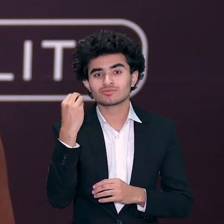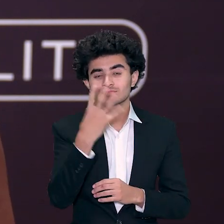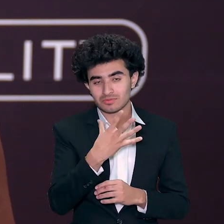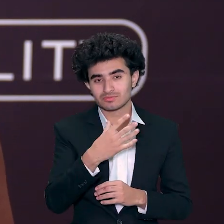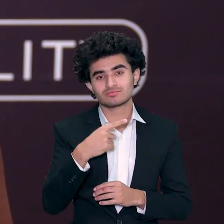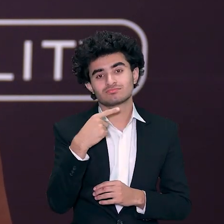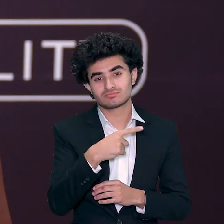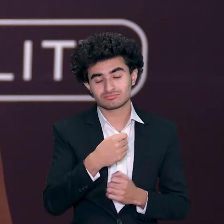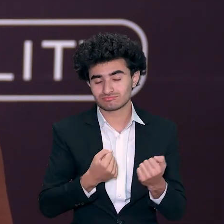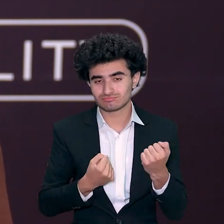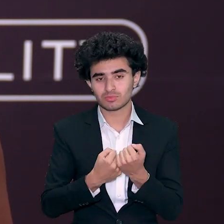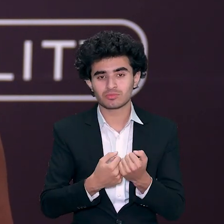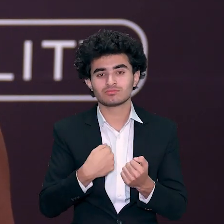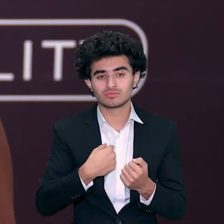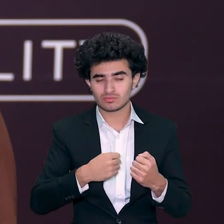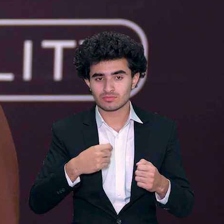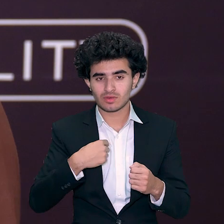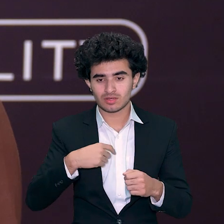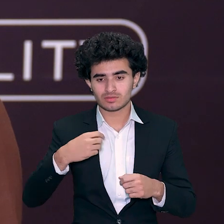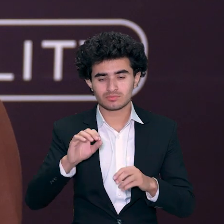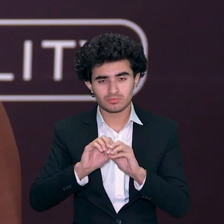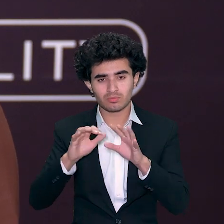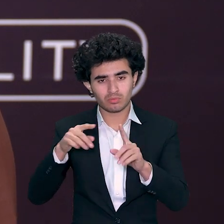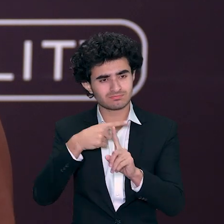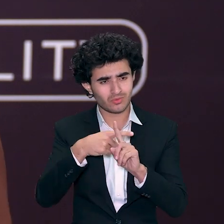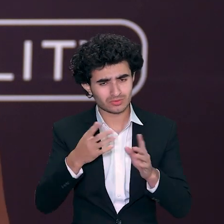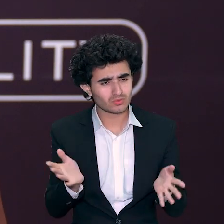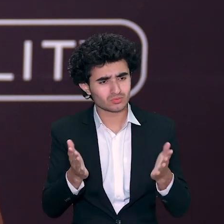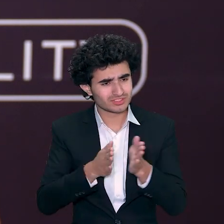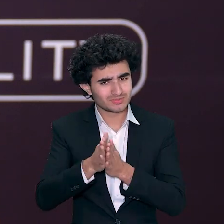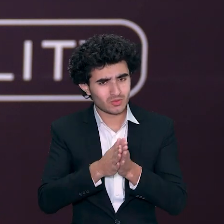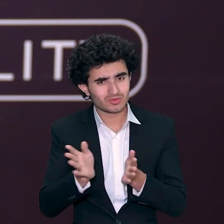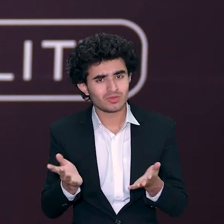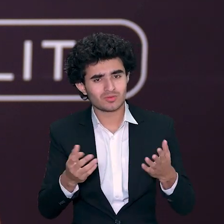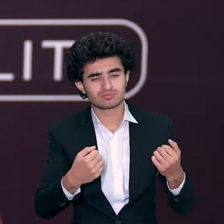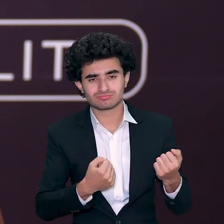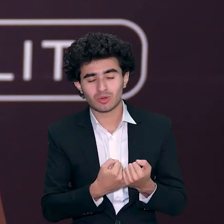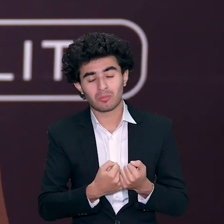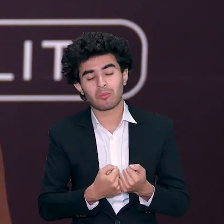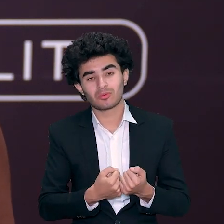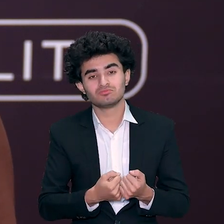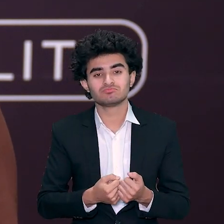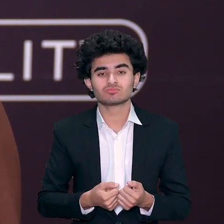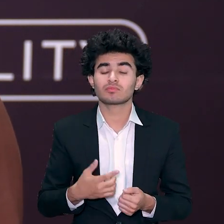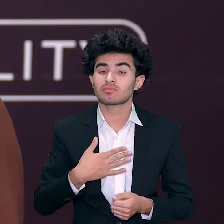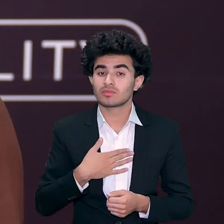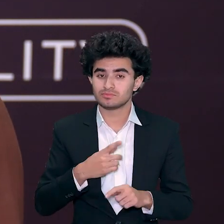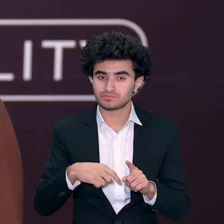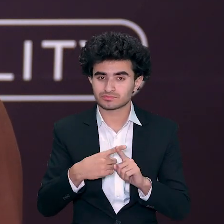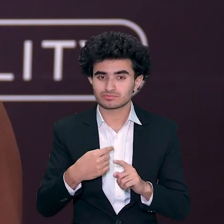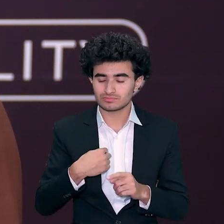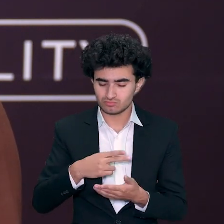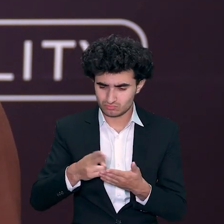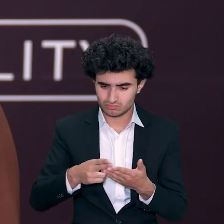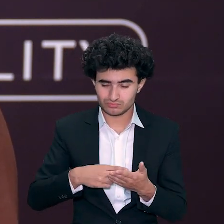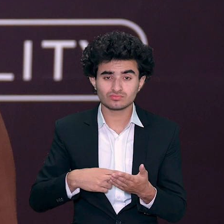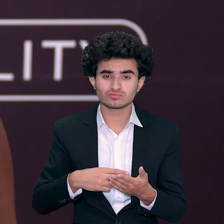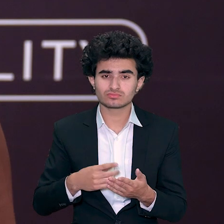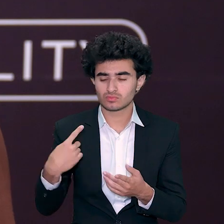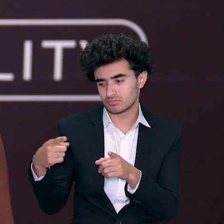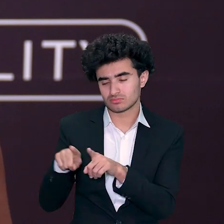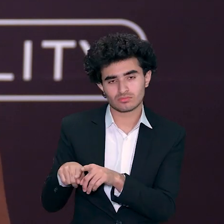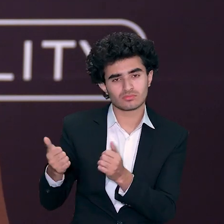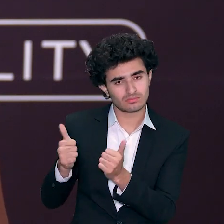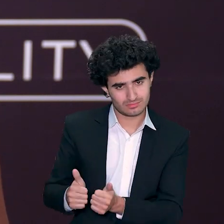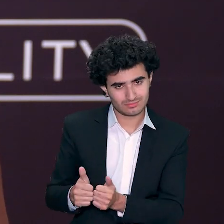ڈرائنگ کرتا تھا وہ میرے ساتھ بیٹھتی تھی. تو جب مجھے یاد ہے کہ خیر میری بیوقوفیاں بہت زیادہ ہے زندگی میں.